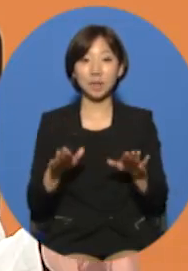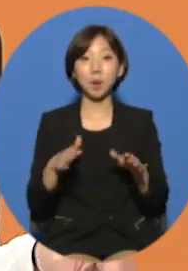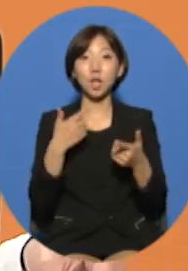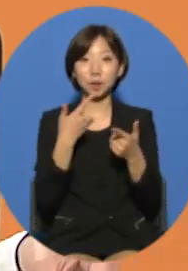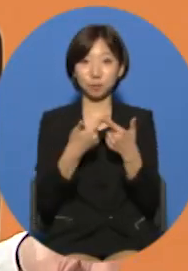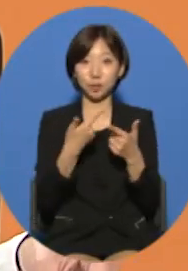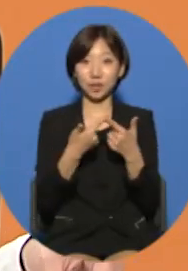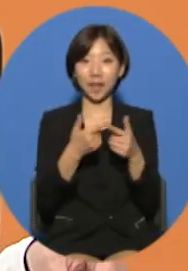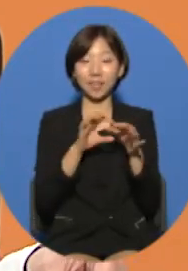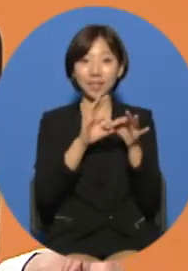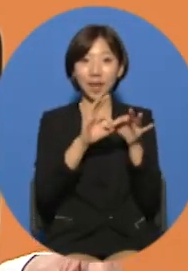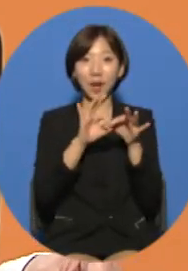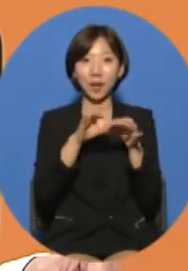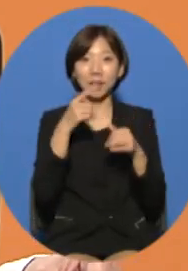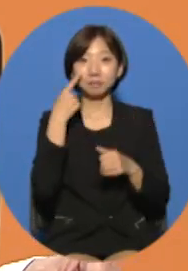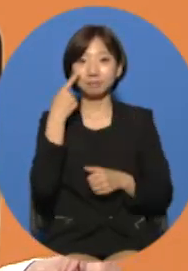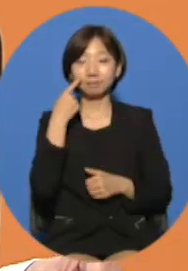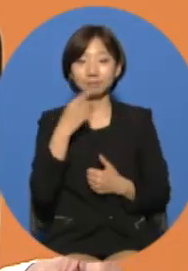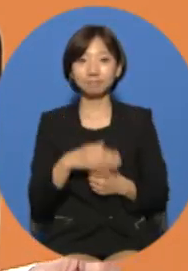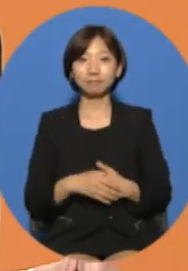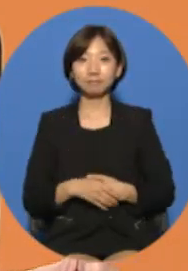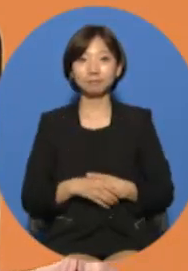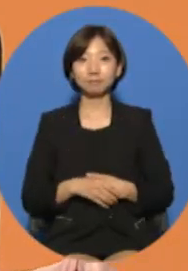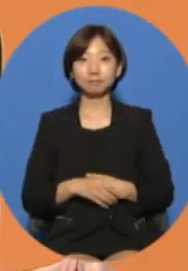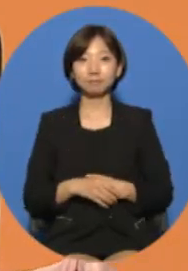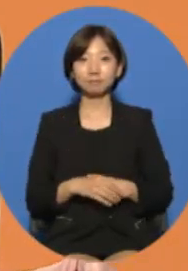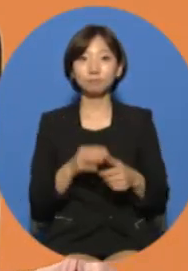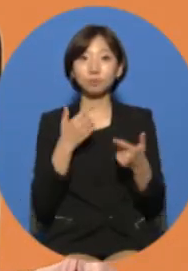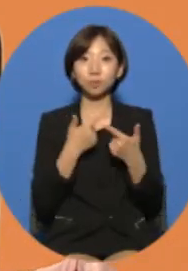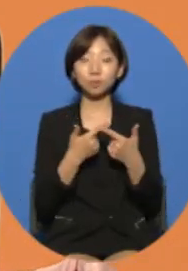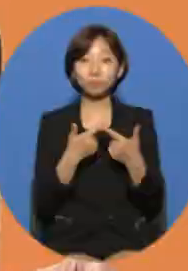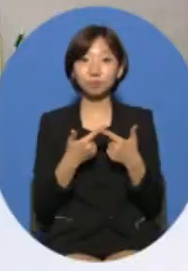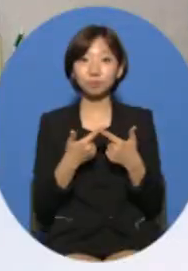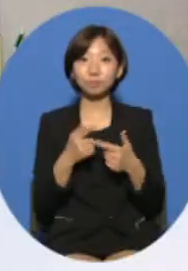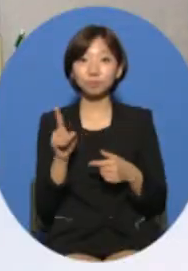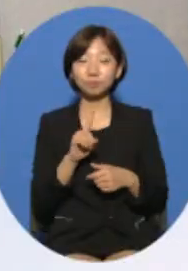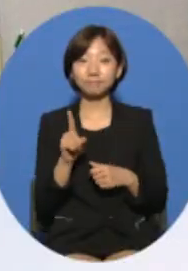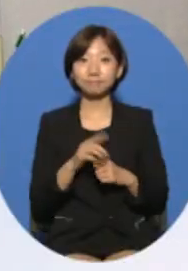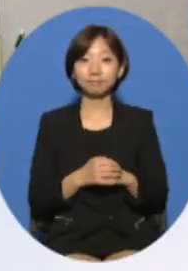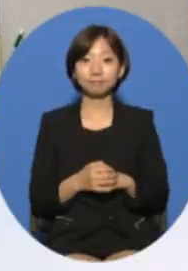부산이 연결해 있는데요. 부산 연결해 보도록 하겠습니다. 자, 부산 나와 주십시오.